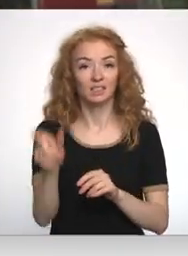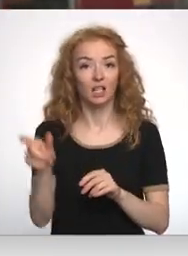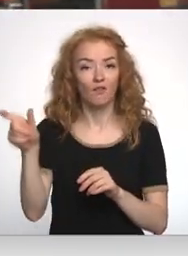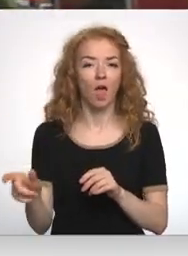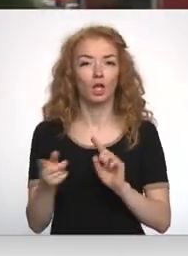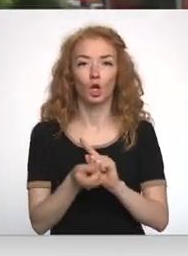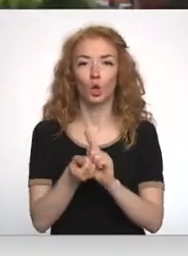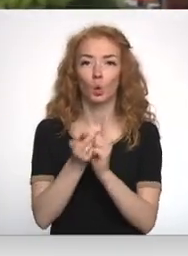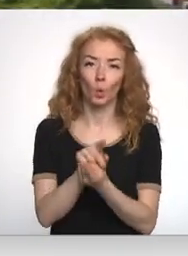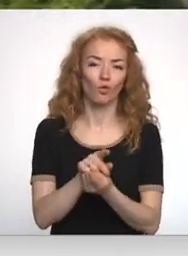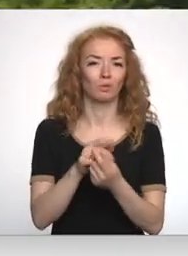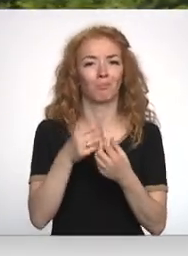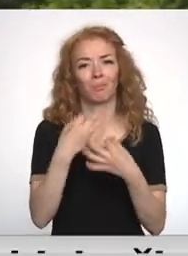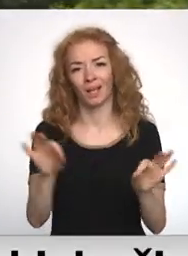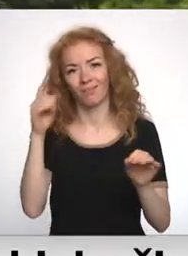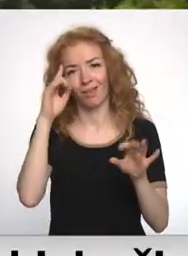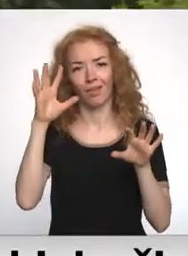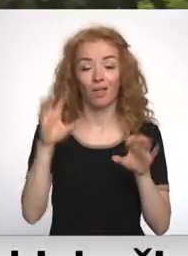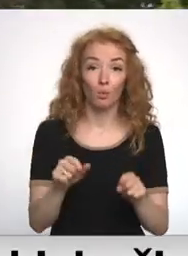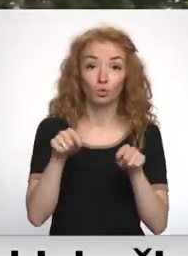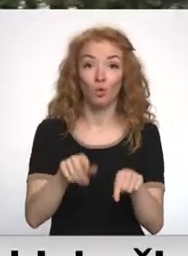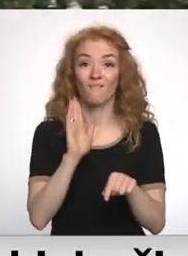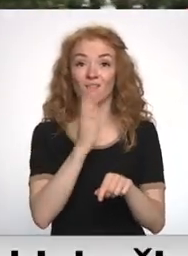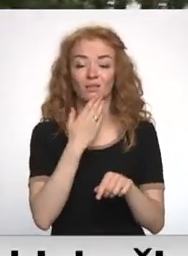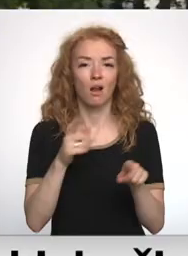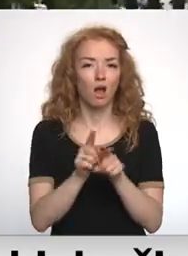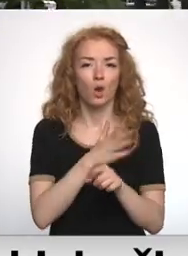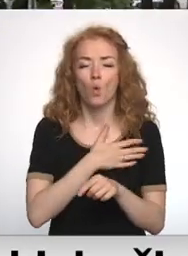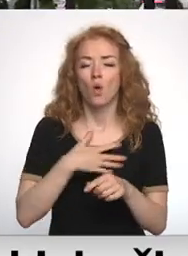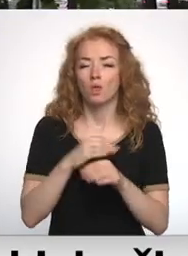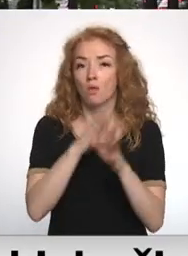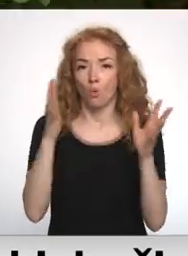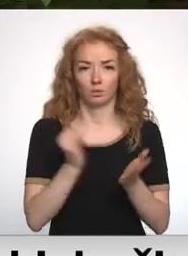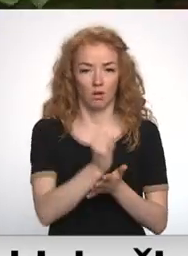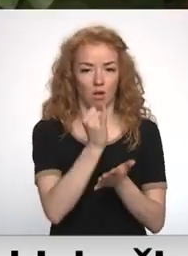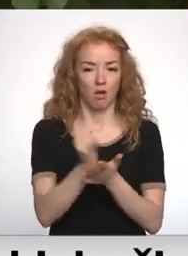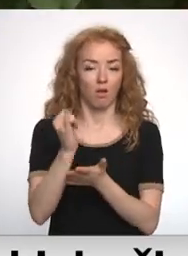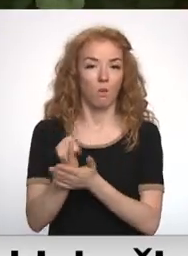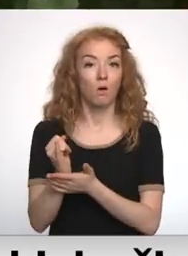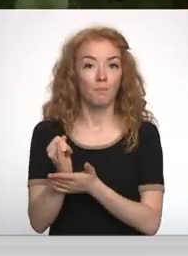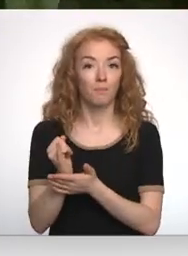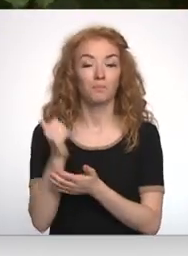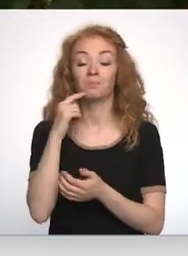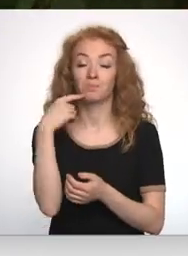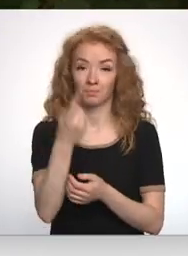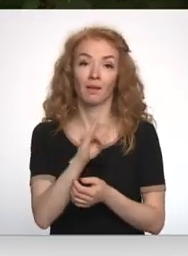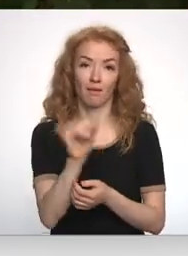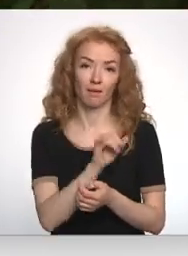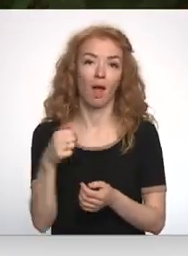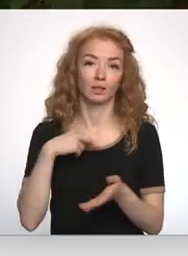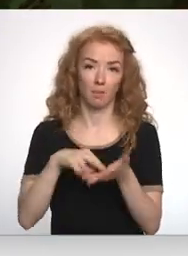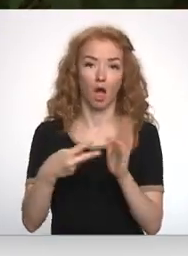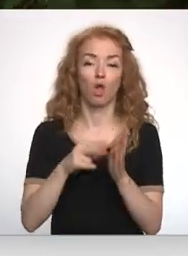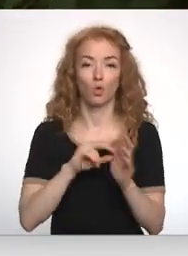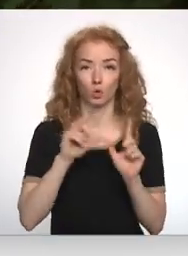kļuvuši nepiesardzīgāki un šovasar arī ļoti aktīvi ceļo. Jā, plānoju atvaļinājumā.